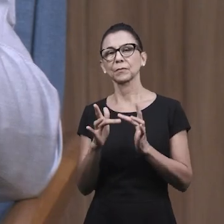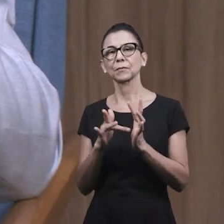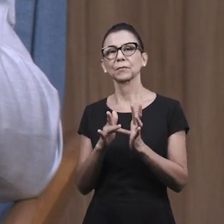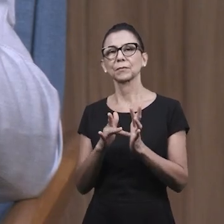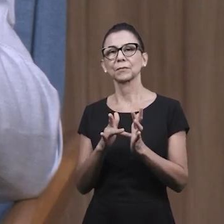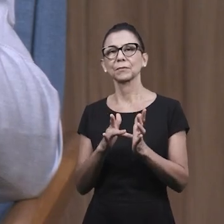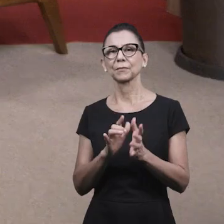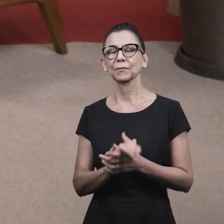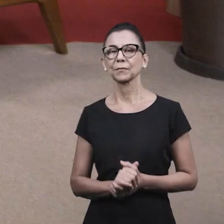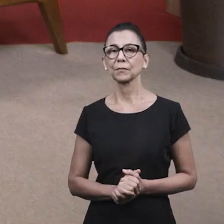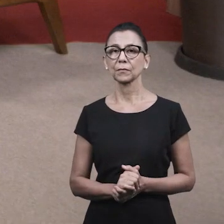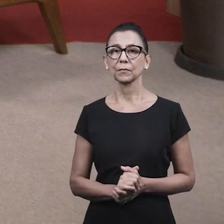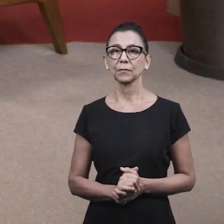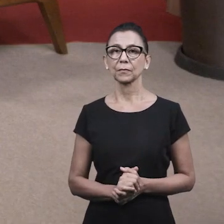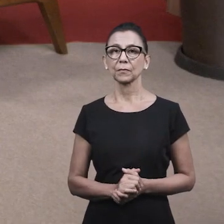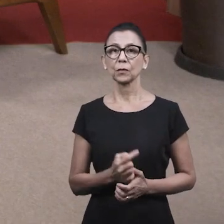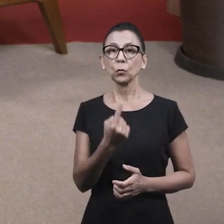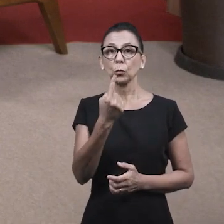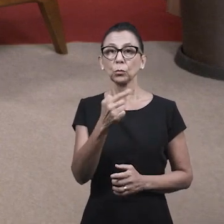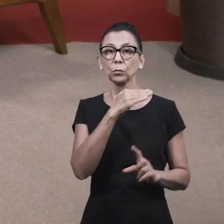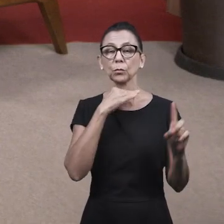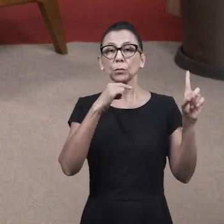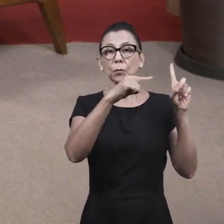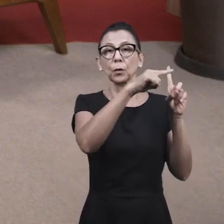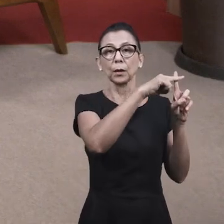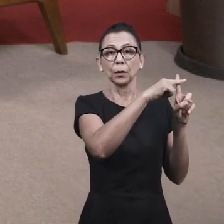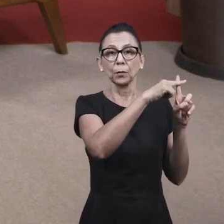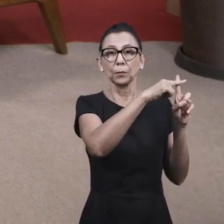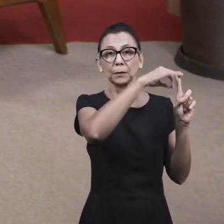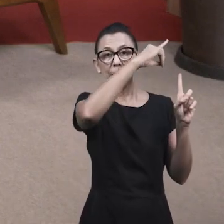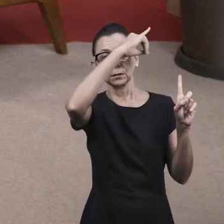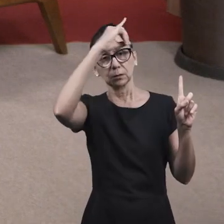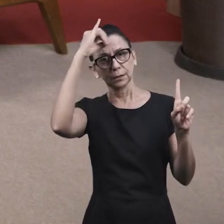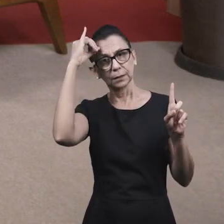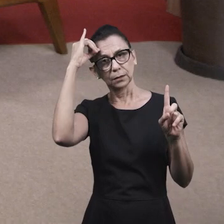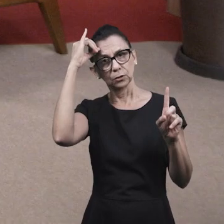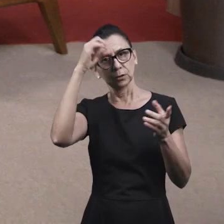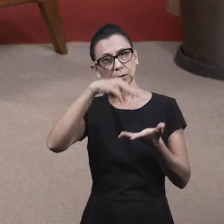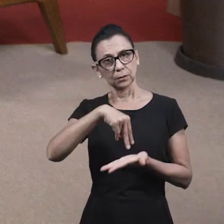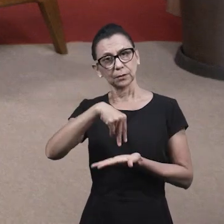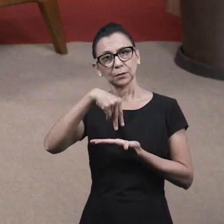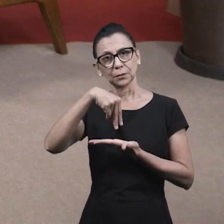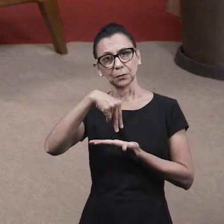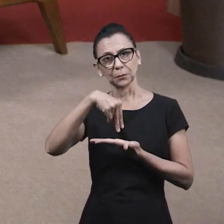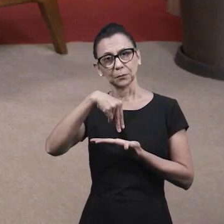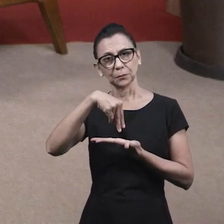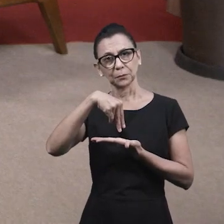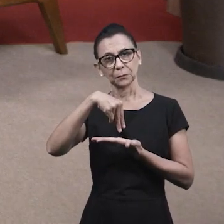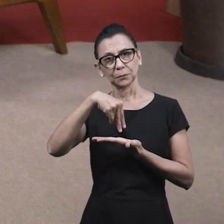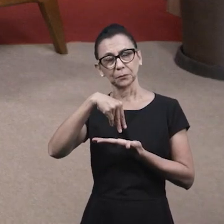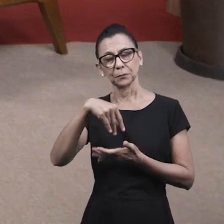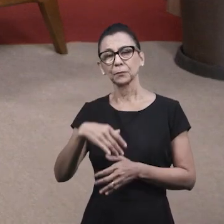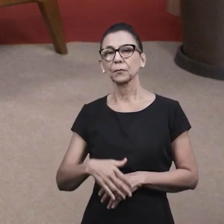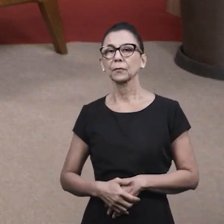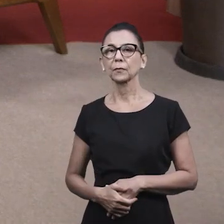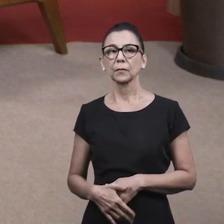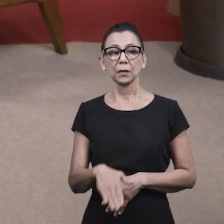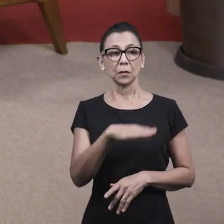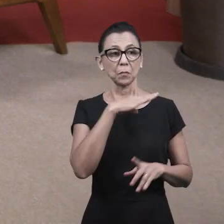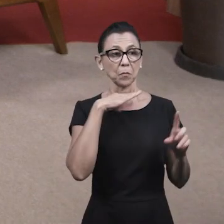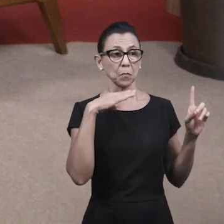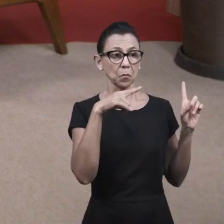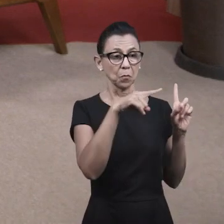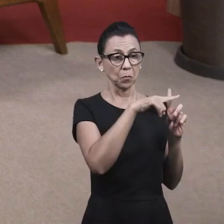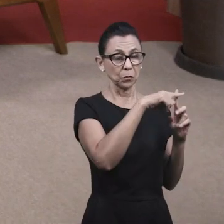moi. Il est mort pour nous sans aucun péché et ressuscité. Amen. Il est mort,